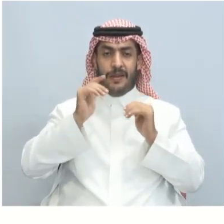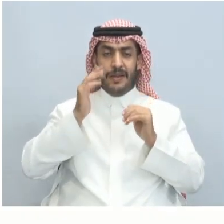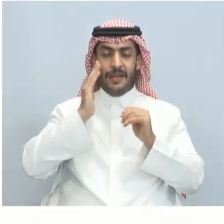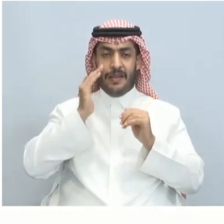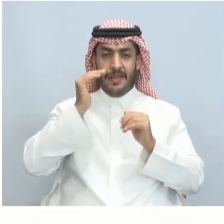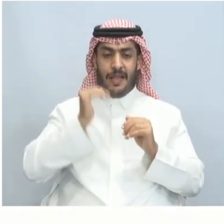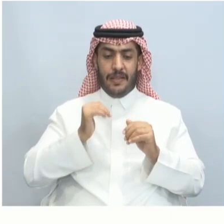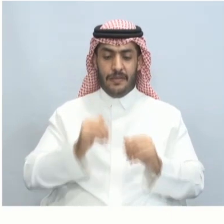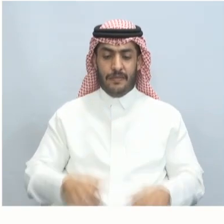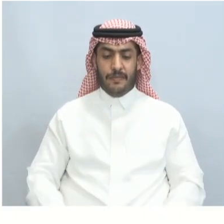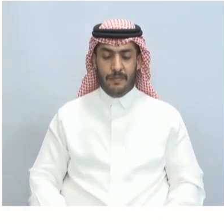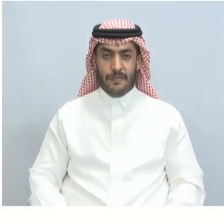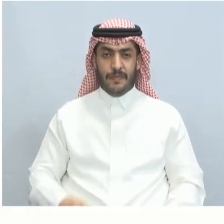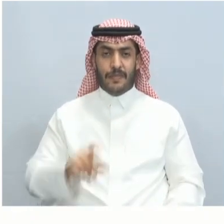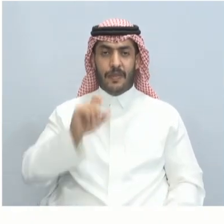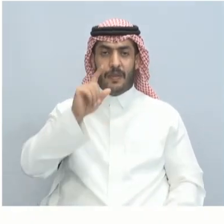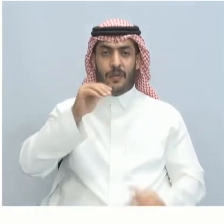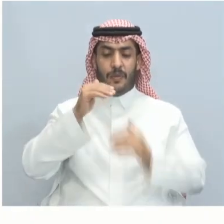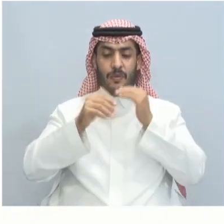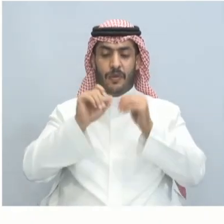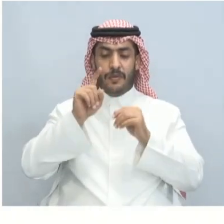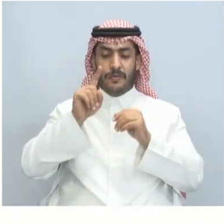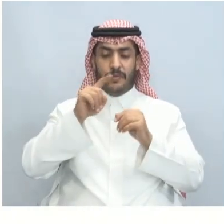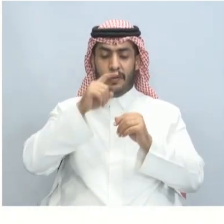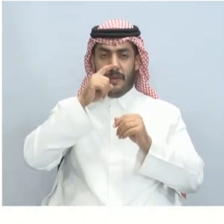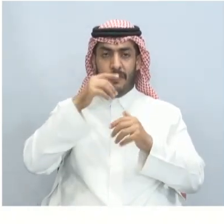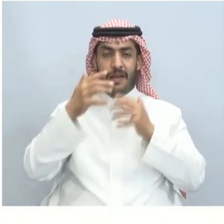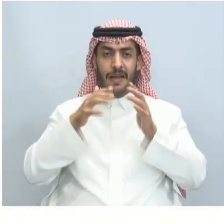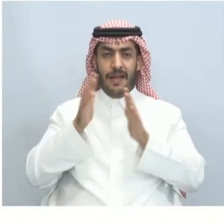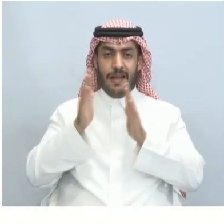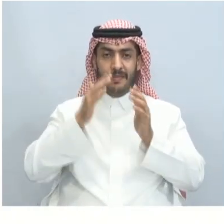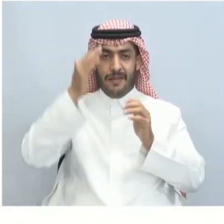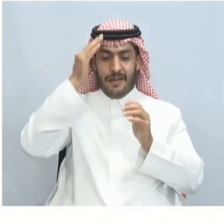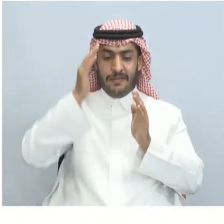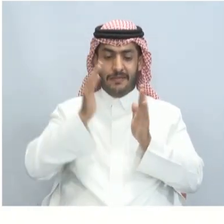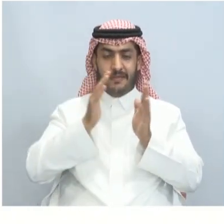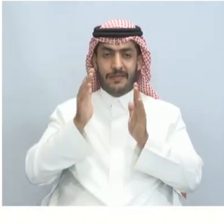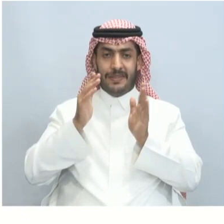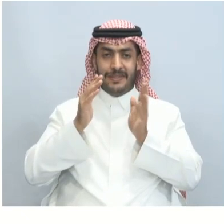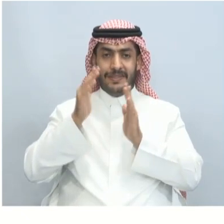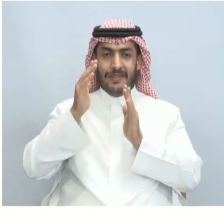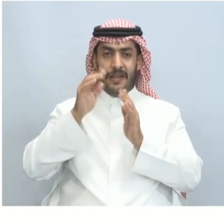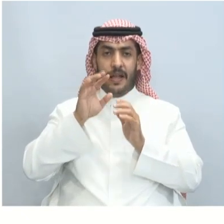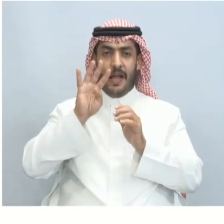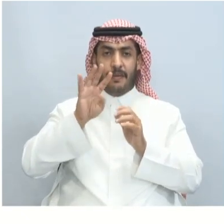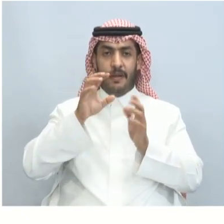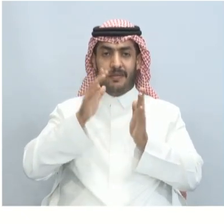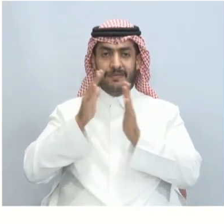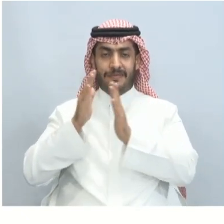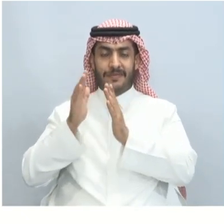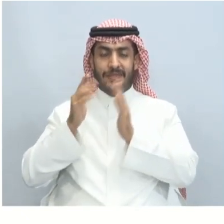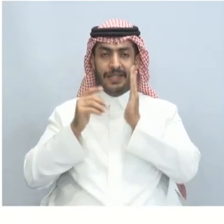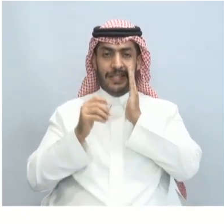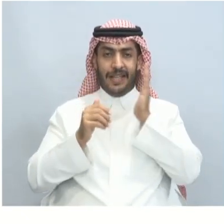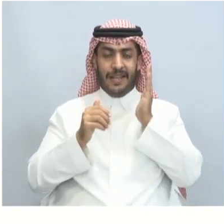الى اسفل في البدايه في الخطوه الاولى حرك كل راس لشبه المنحرف اربع وحدات الى